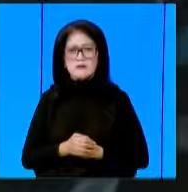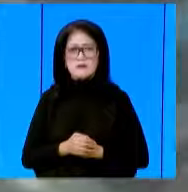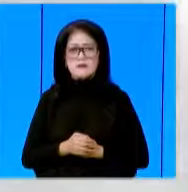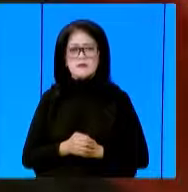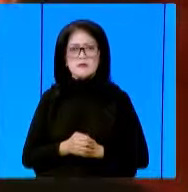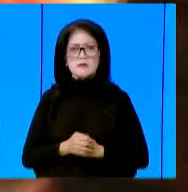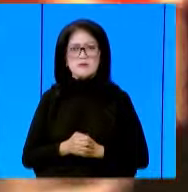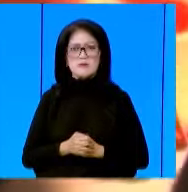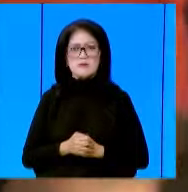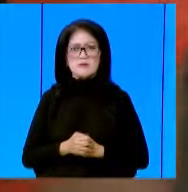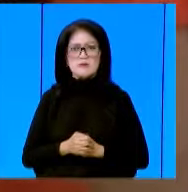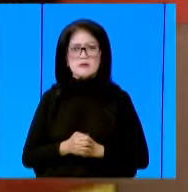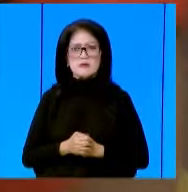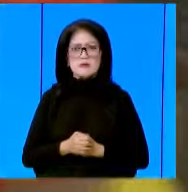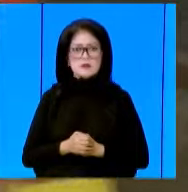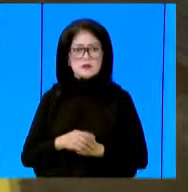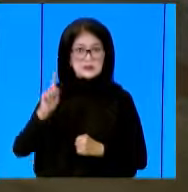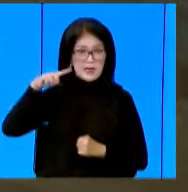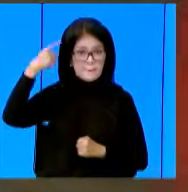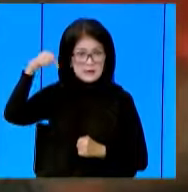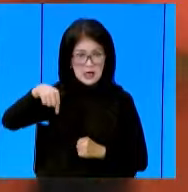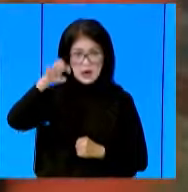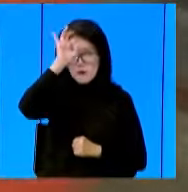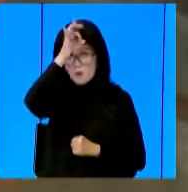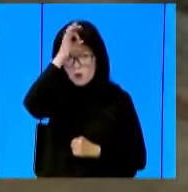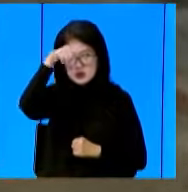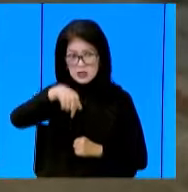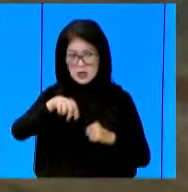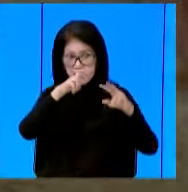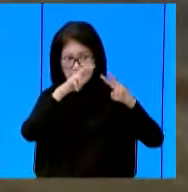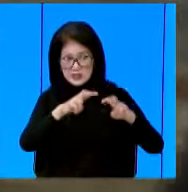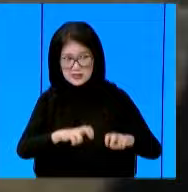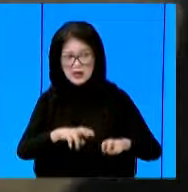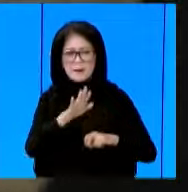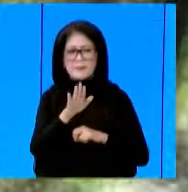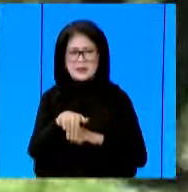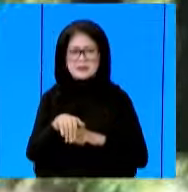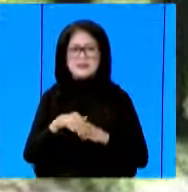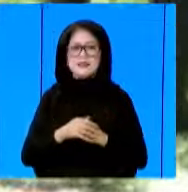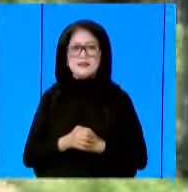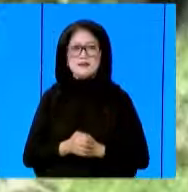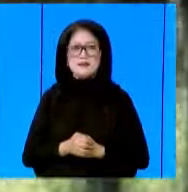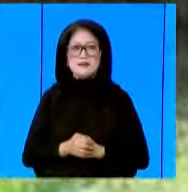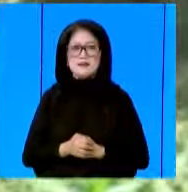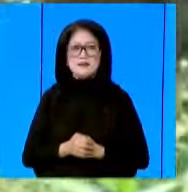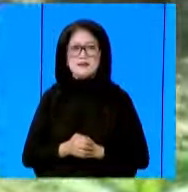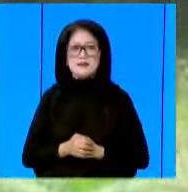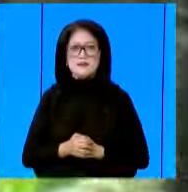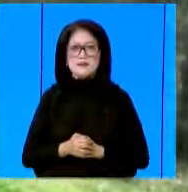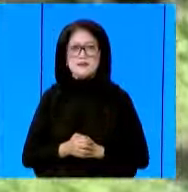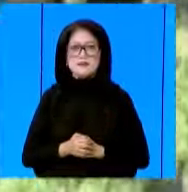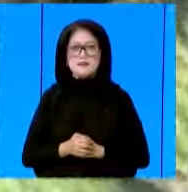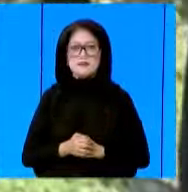hati nurani. Polisi hingga saat ini masih mendalami motif pembunuhan. Dari Bekasi, Jawa Barat, Rahmat Hidayat,